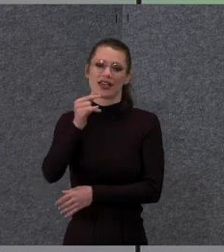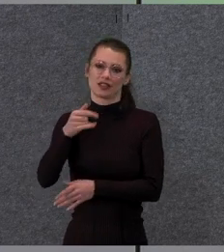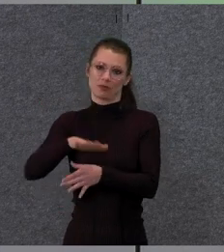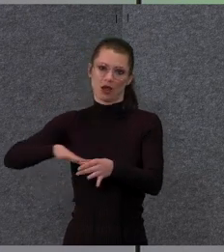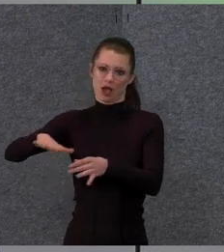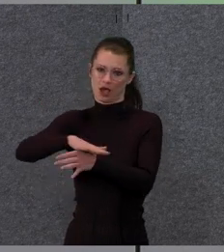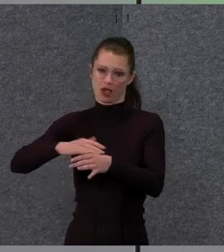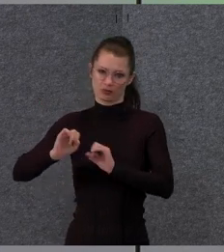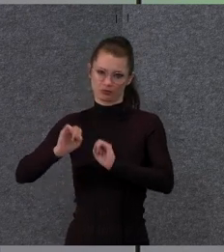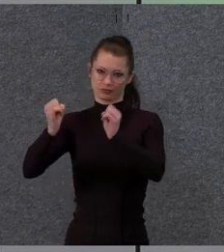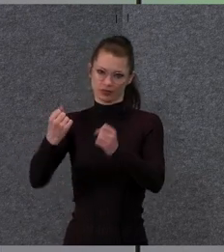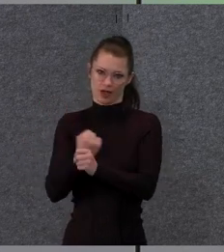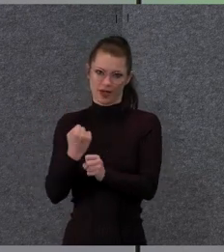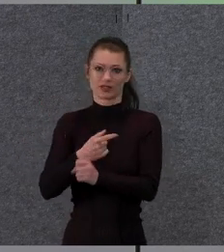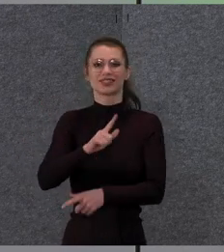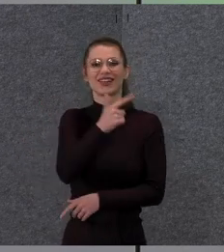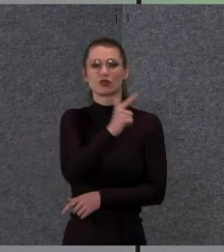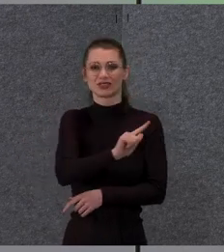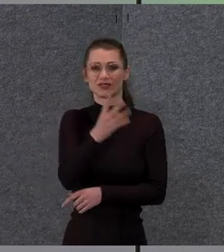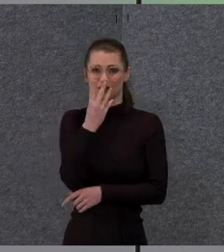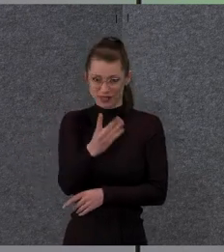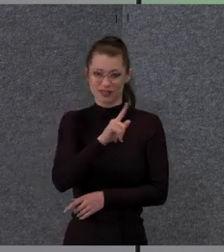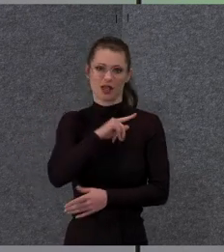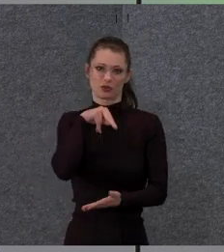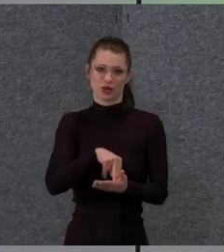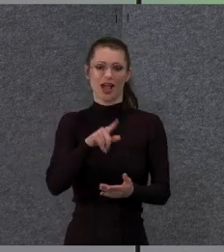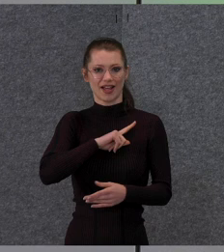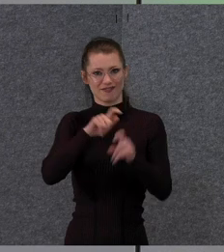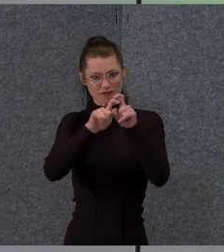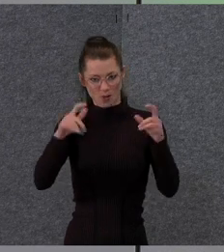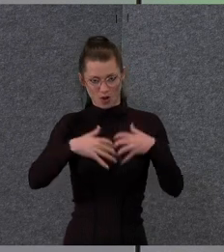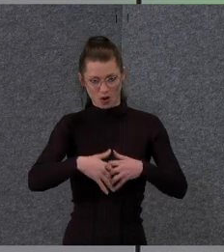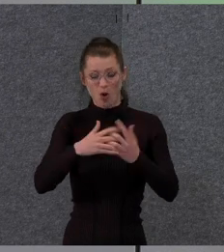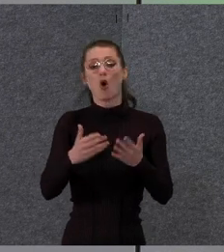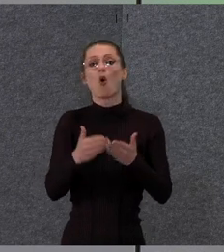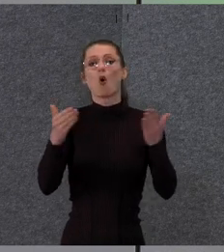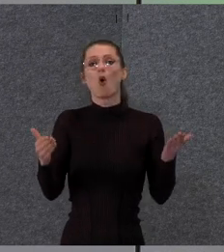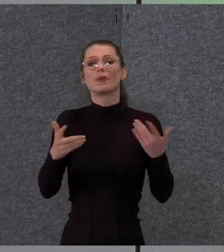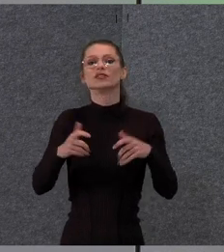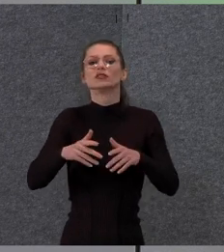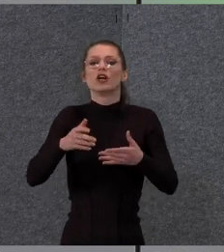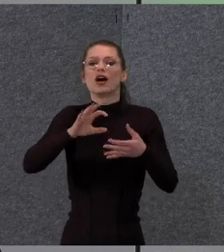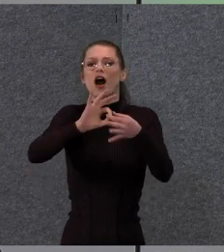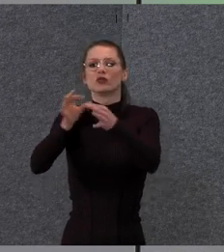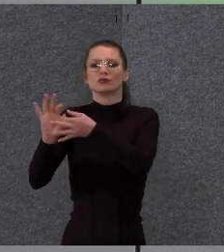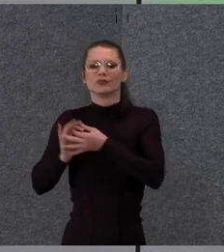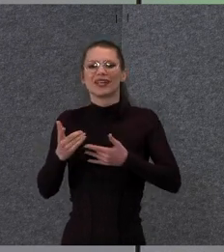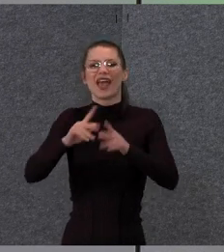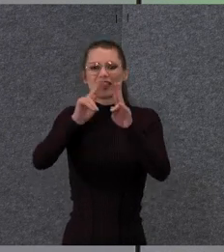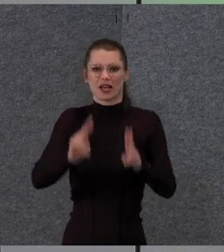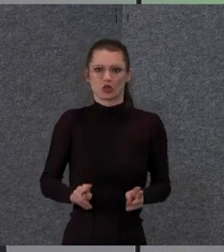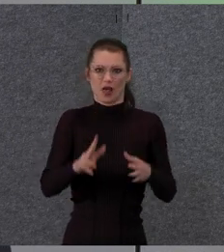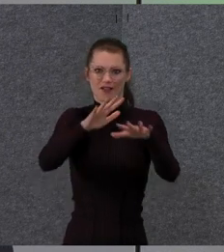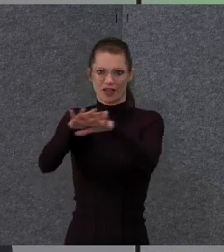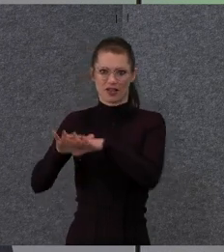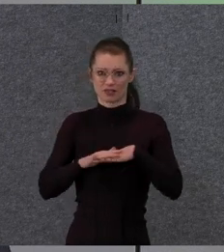IT-Branche tätig, seit 2004 selbstständig mit eigenen Firmengründungen und in der Open-Source-Community international vernetzt.